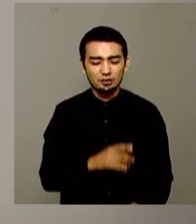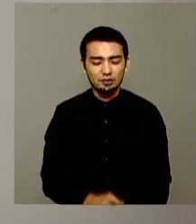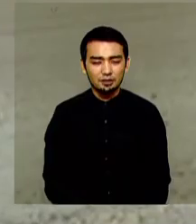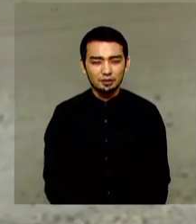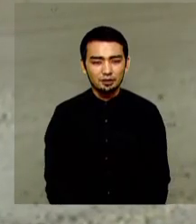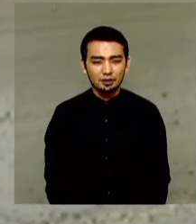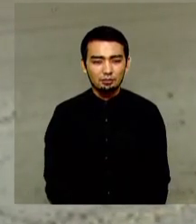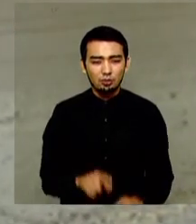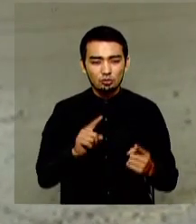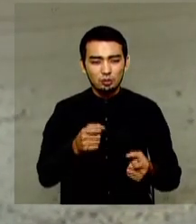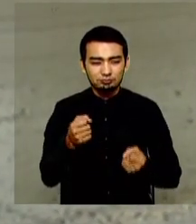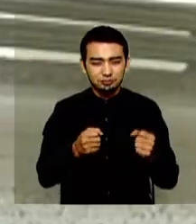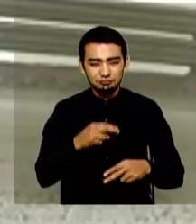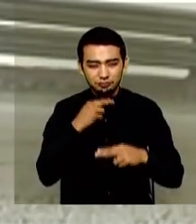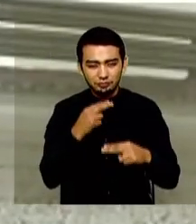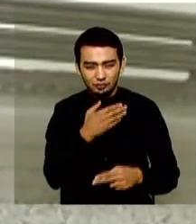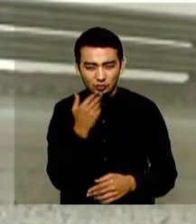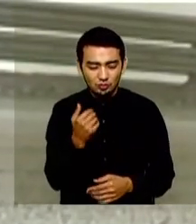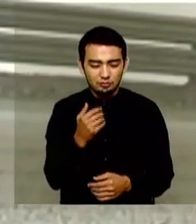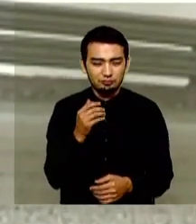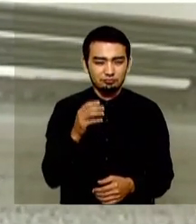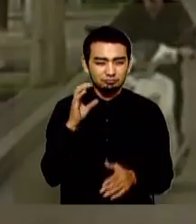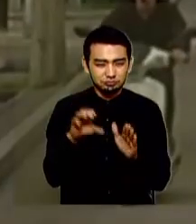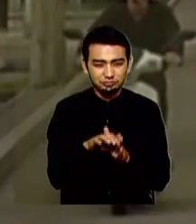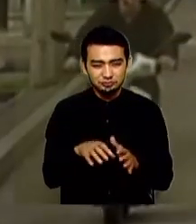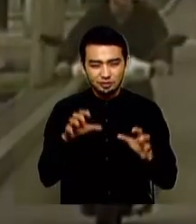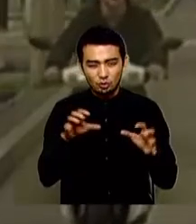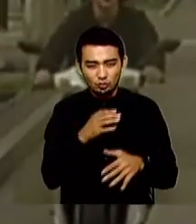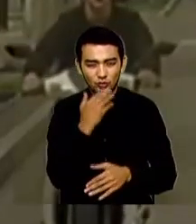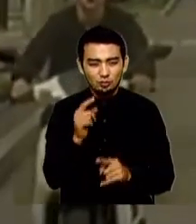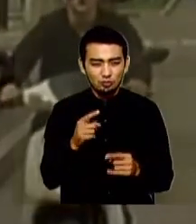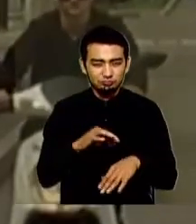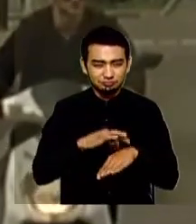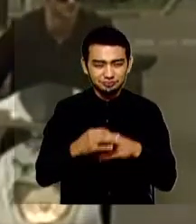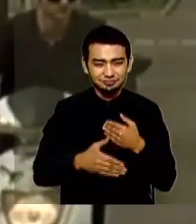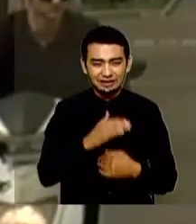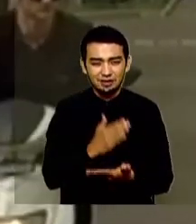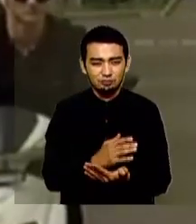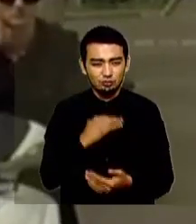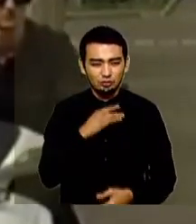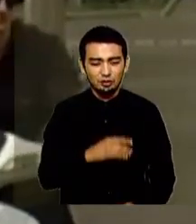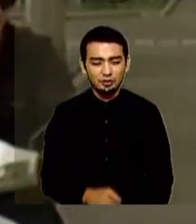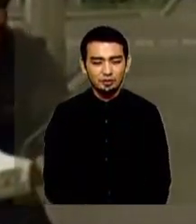работала больше. Почему водители не стали более дисциплинированными, несмотря на ужесточение наказания?